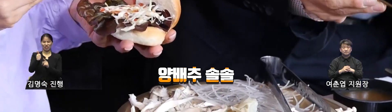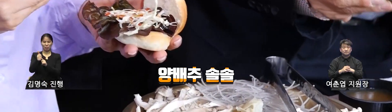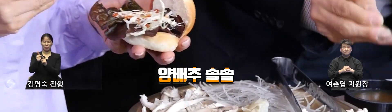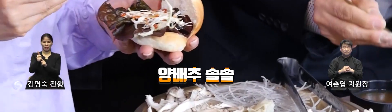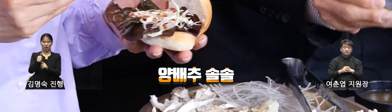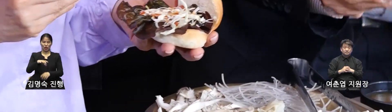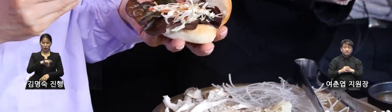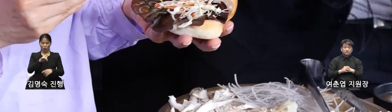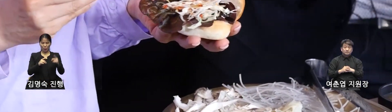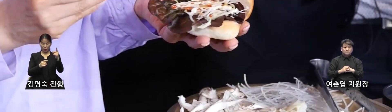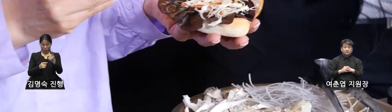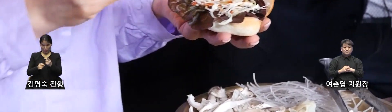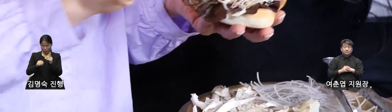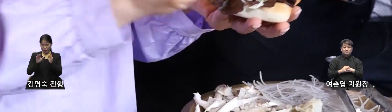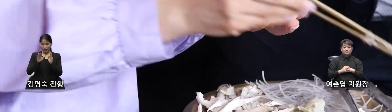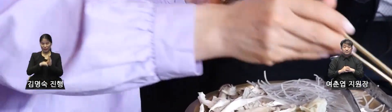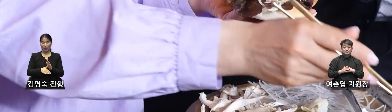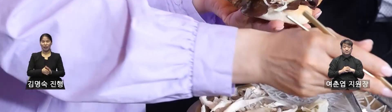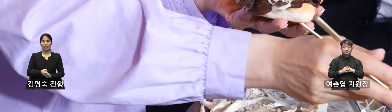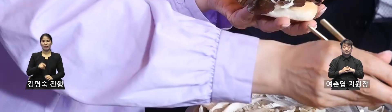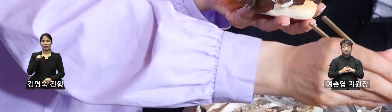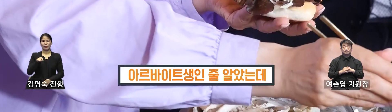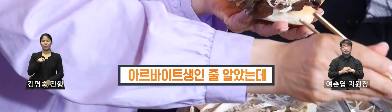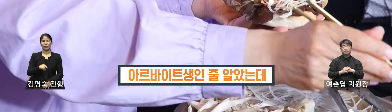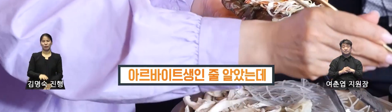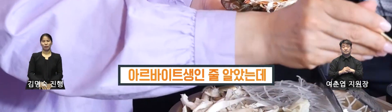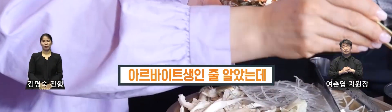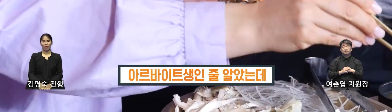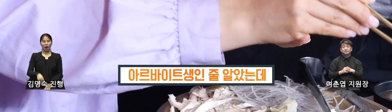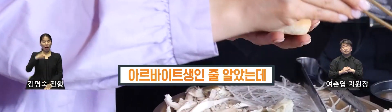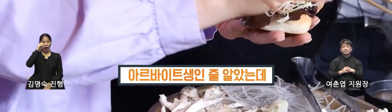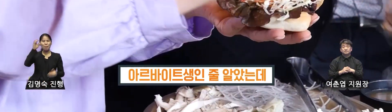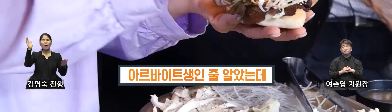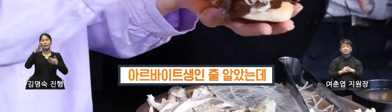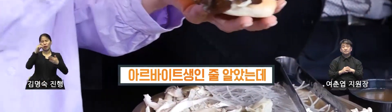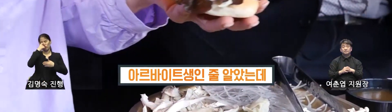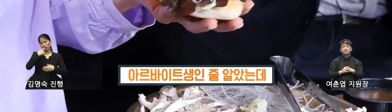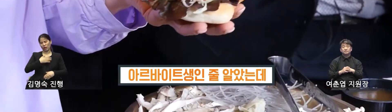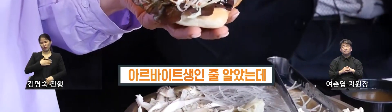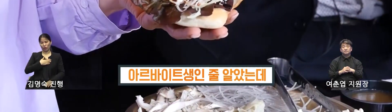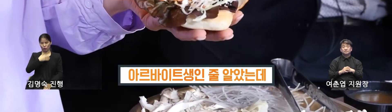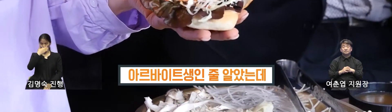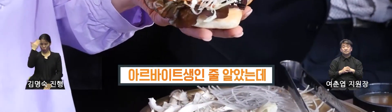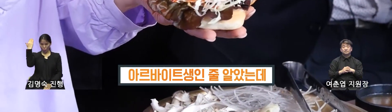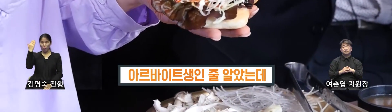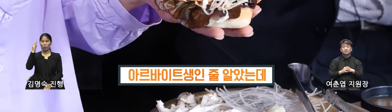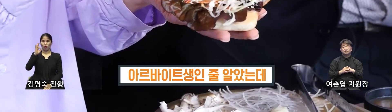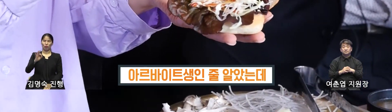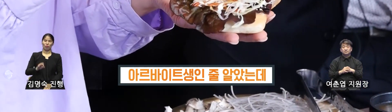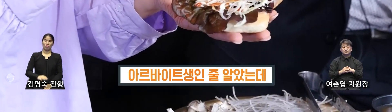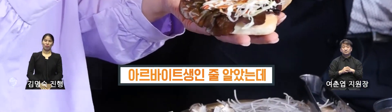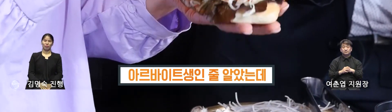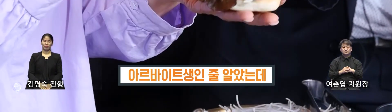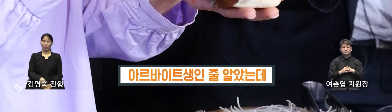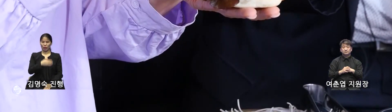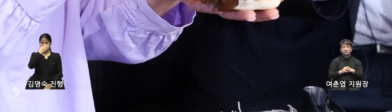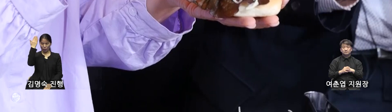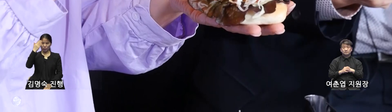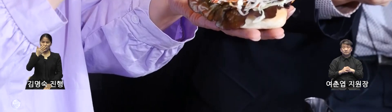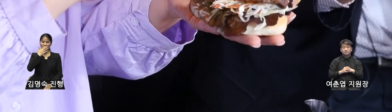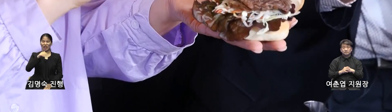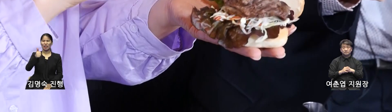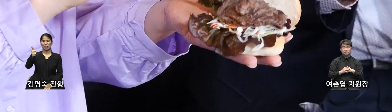제가 처음에 들어왔을 때 저는 되게 알바하시는 분인 줄 알았어요. 젊으셔서. 예. 근데 이제 젊은